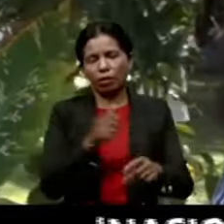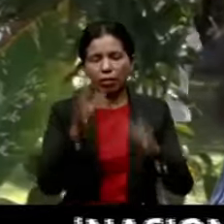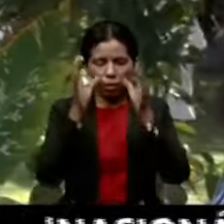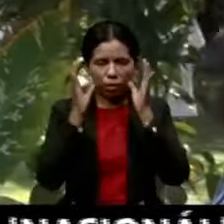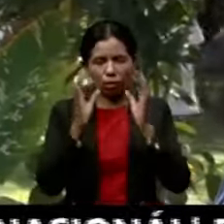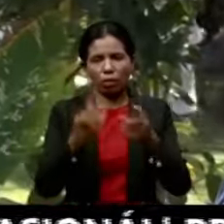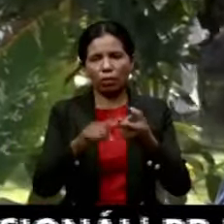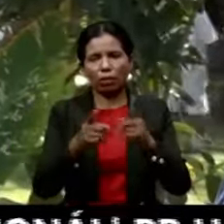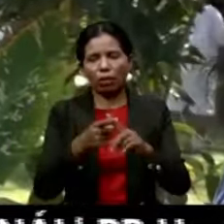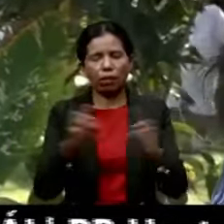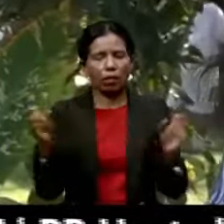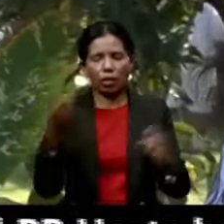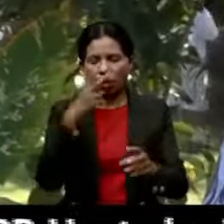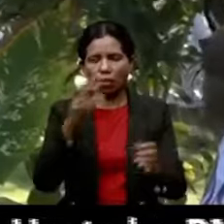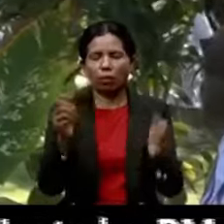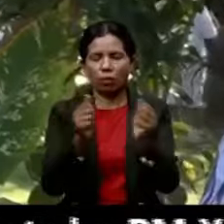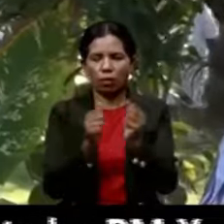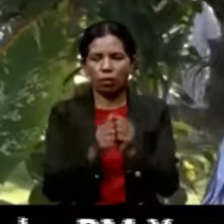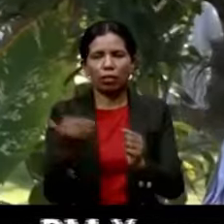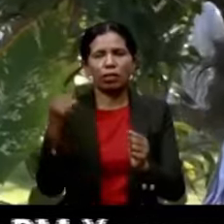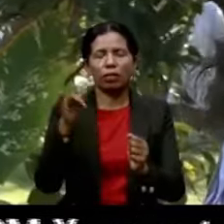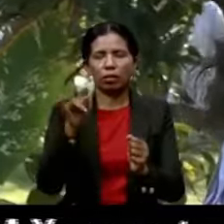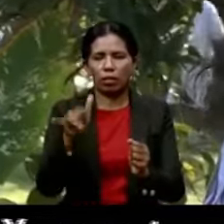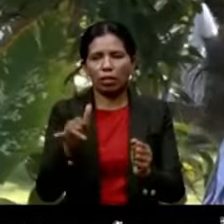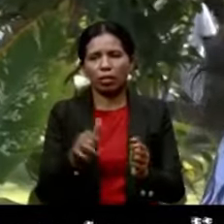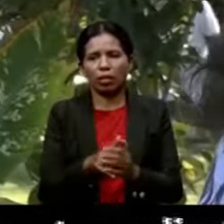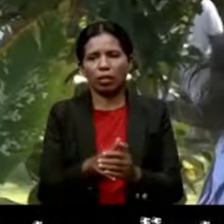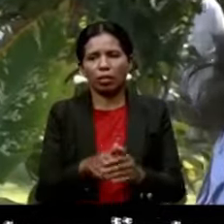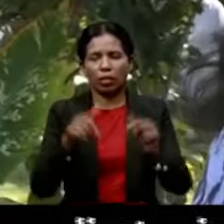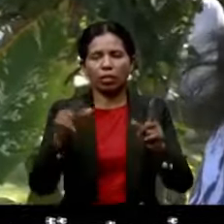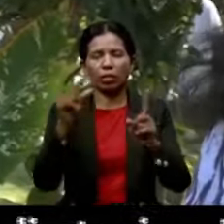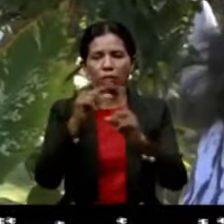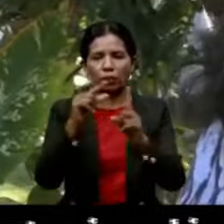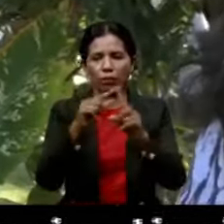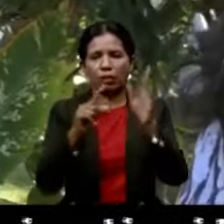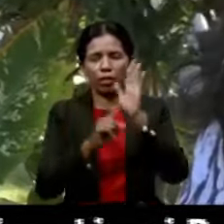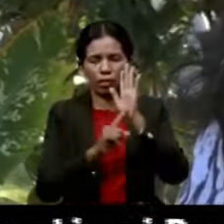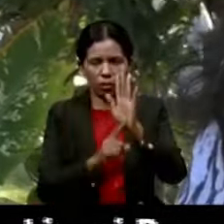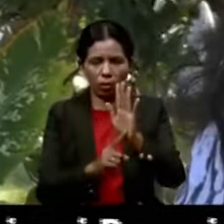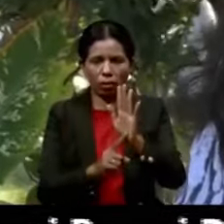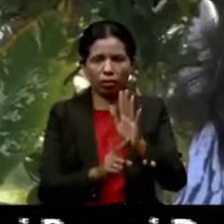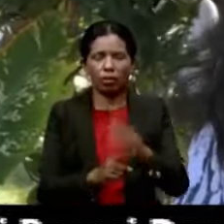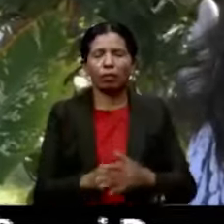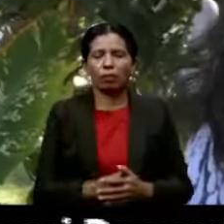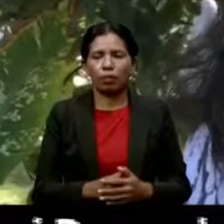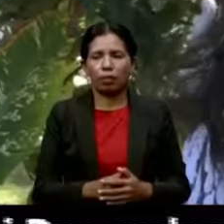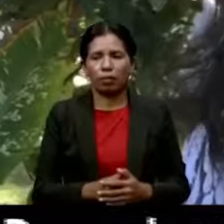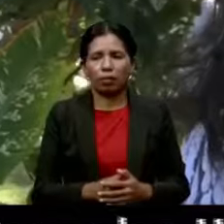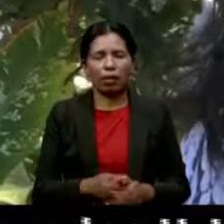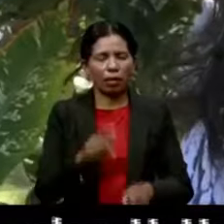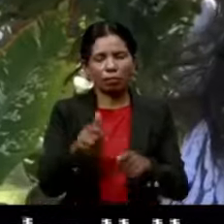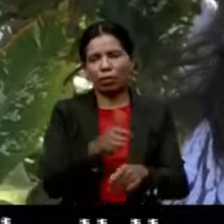lá acompanha to agora balu né bem se agora se e a neta que lhe foi a rumo reha toba balu né bem